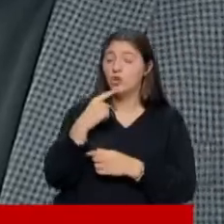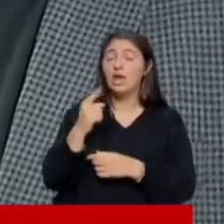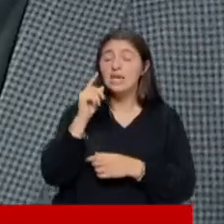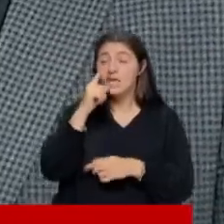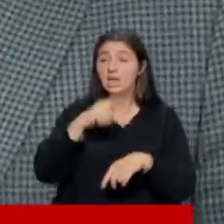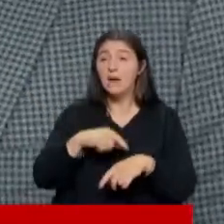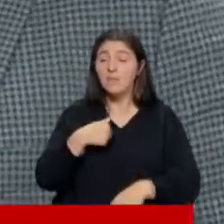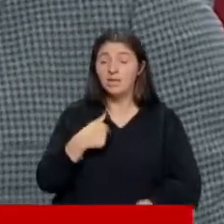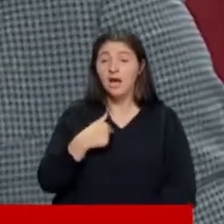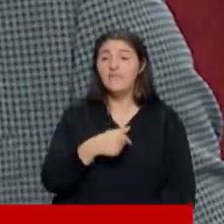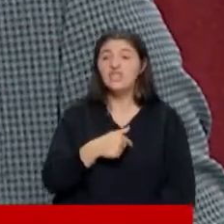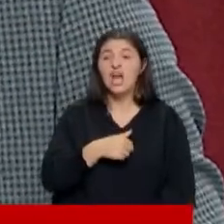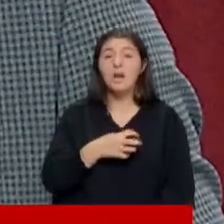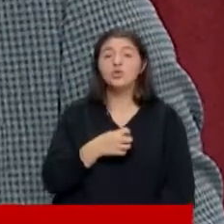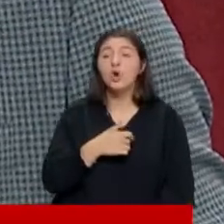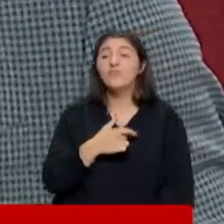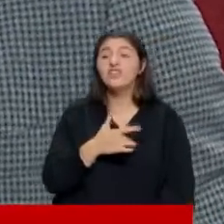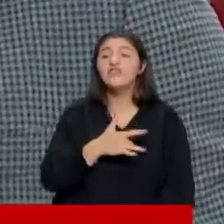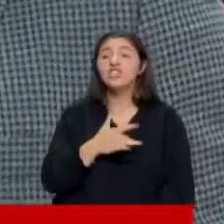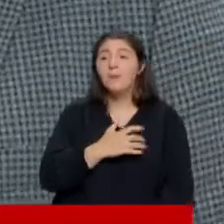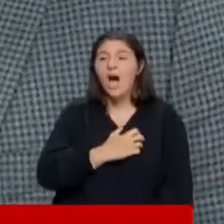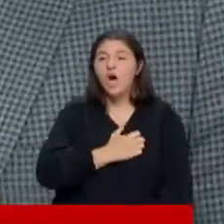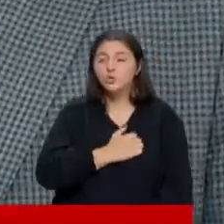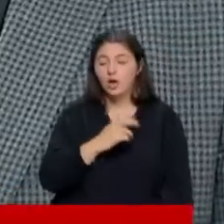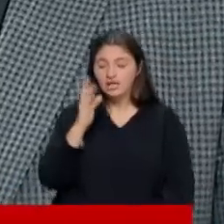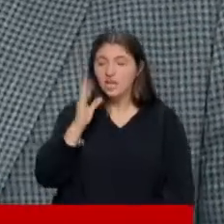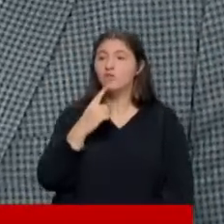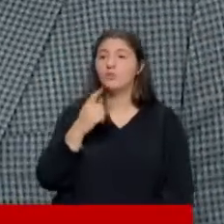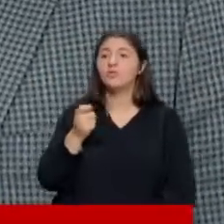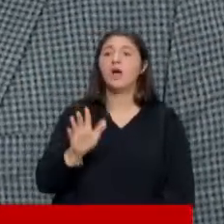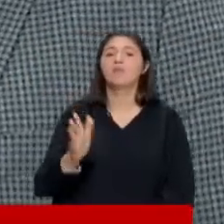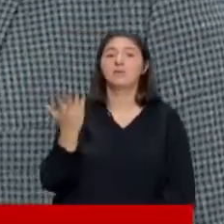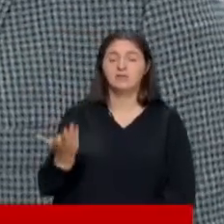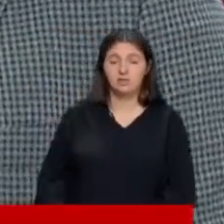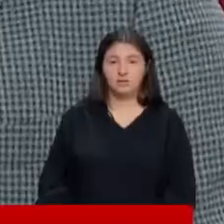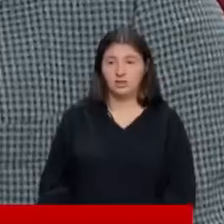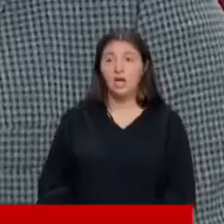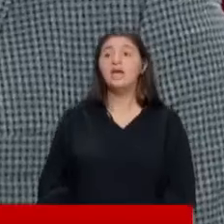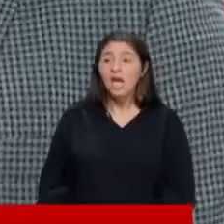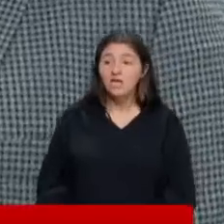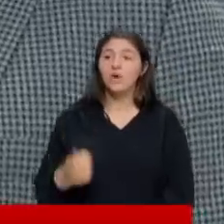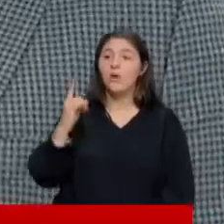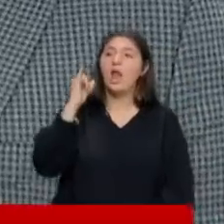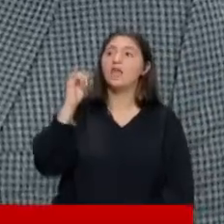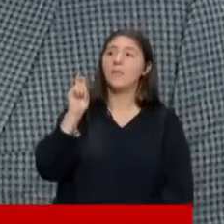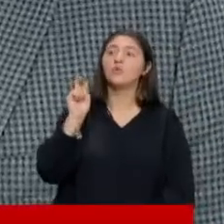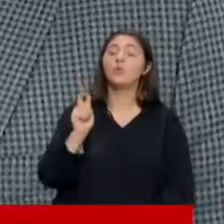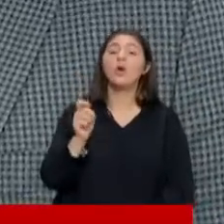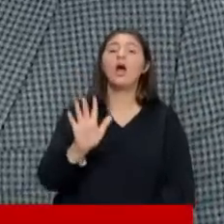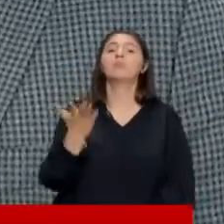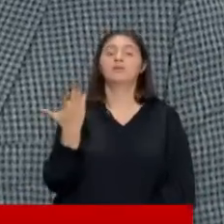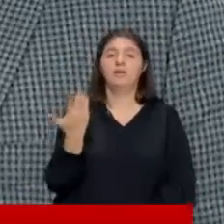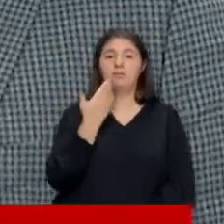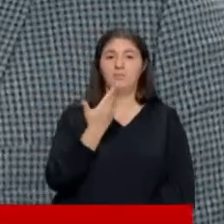vicdanın sızlıyor acıyor Keşke söylemek zorunda kalmasaydık Keşke bu eleştirileri yapmak zorunda